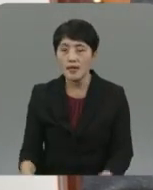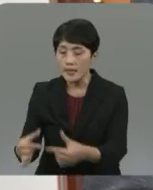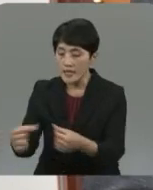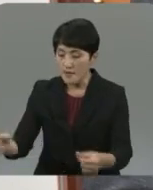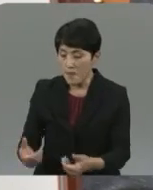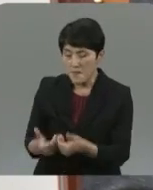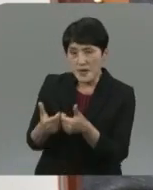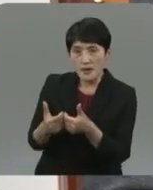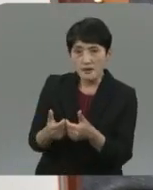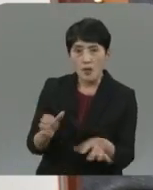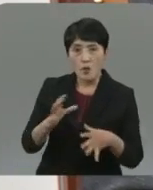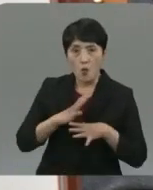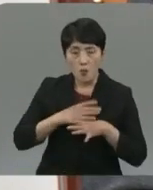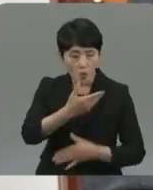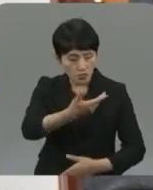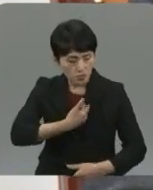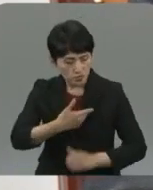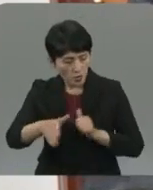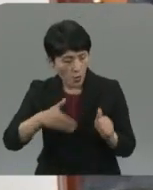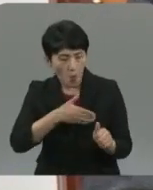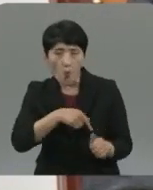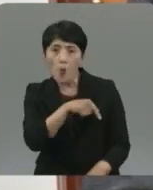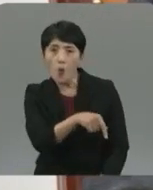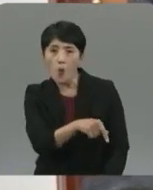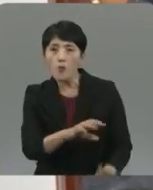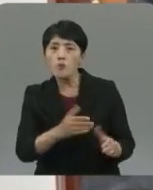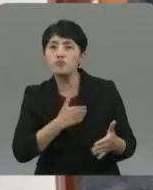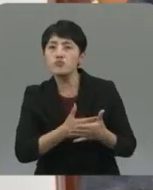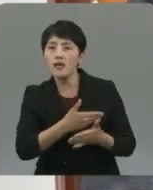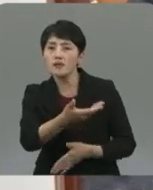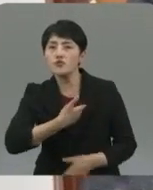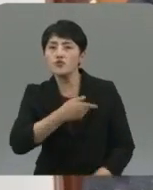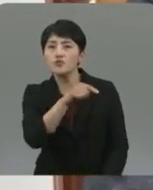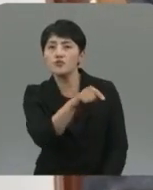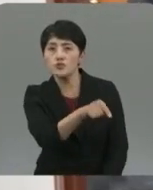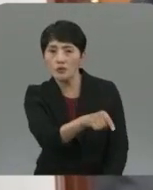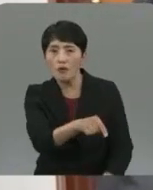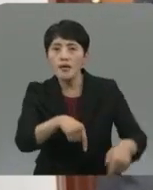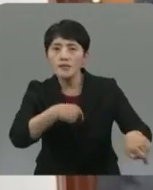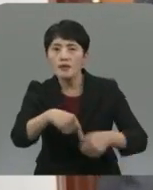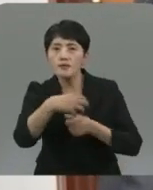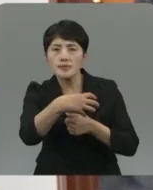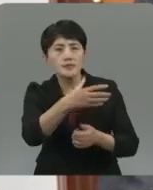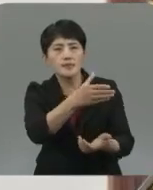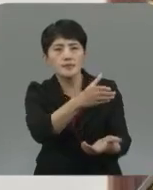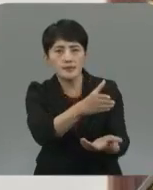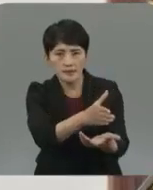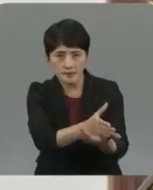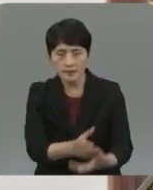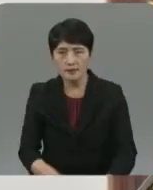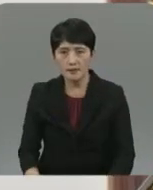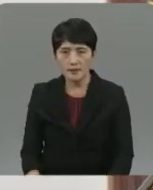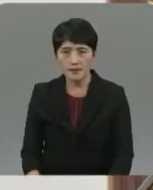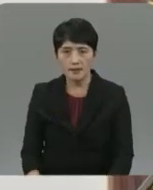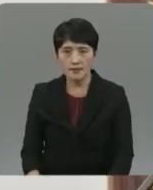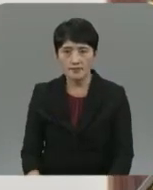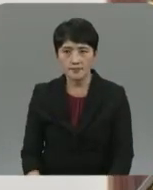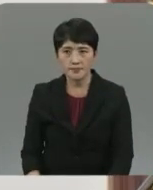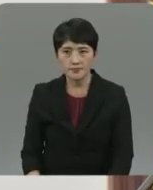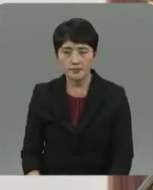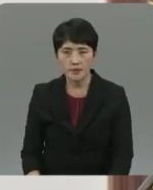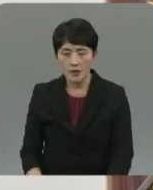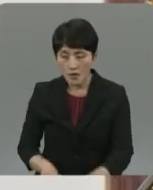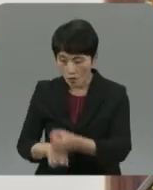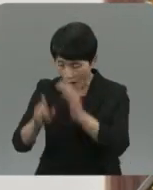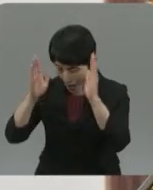Dringlichkeitssitzung ab und sagte dass die Wissenschaft und Fakten von Bedeutung sein sie ließ darauf hin dass sich die